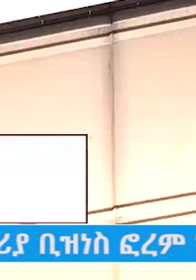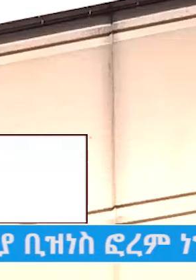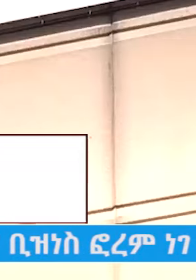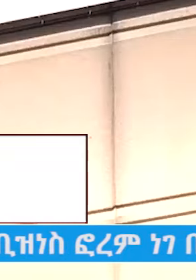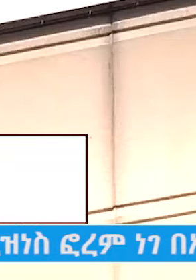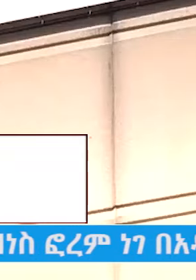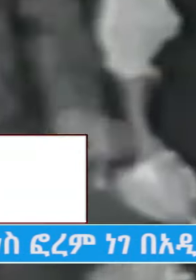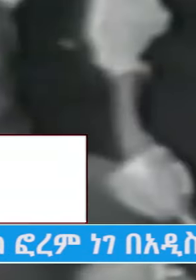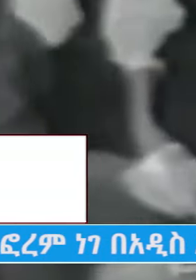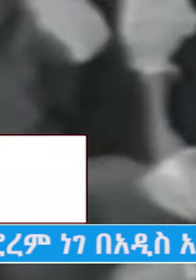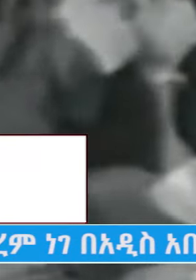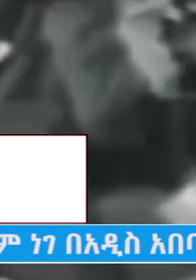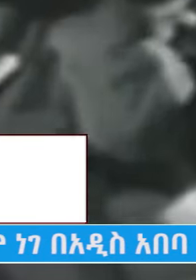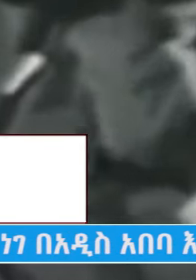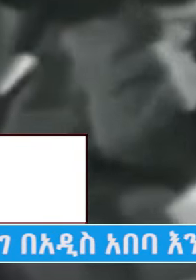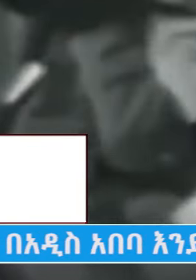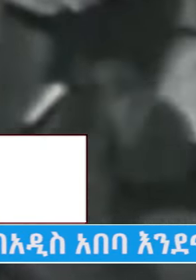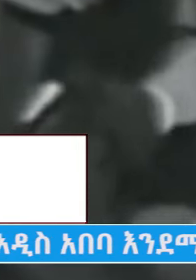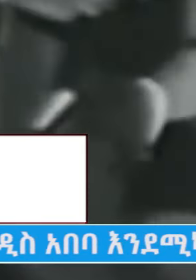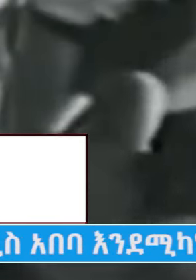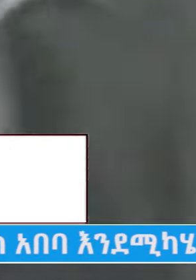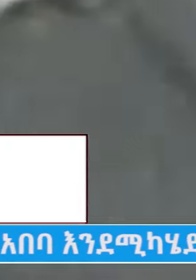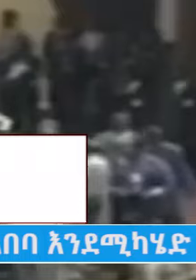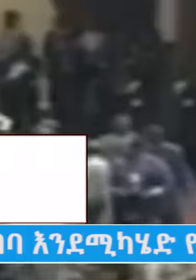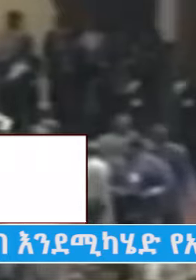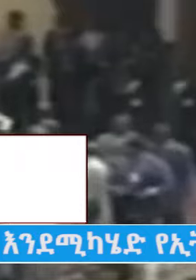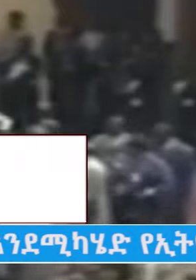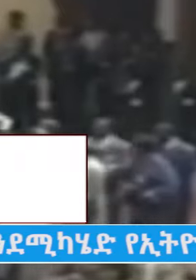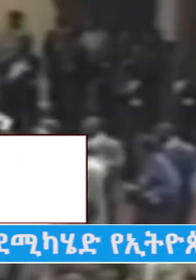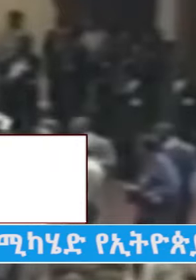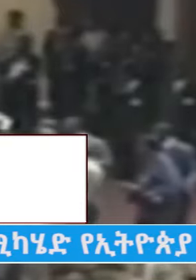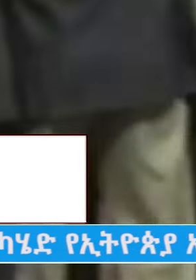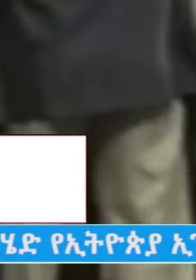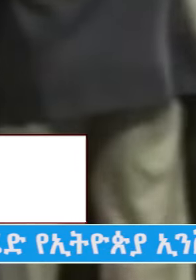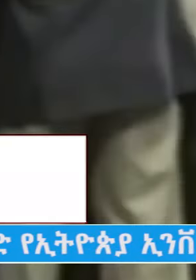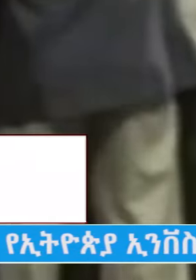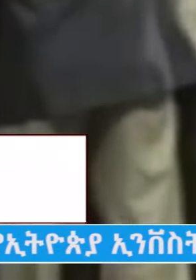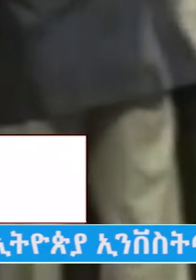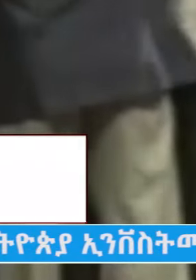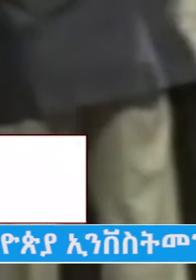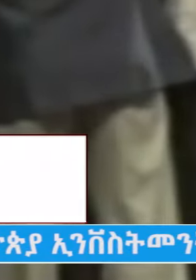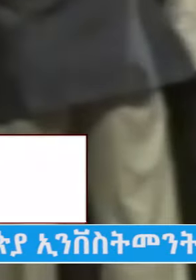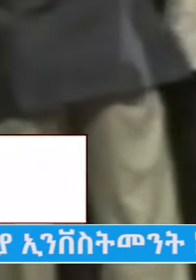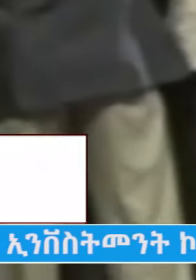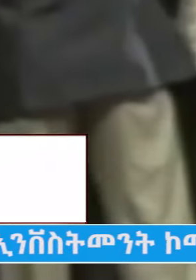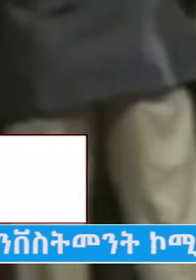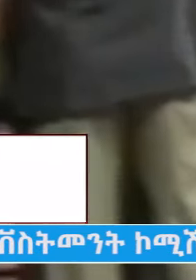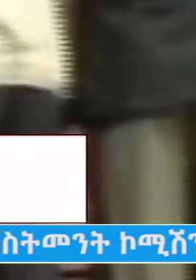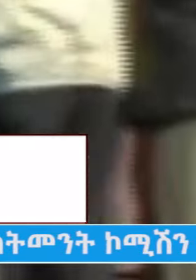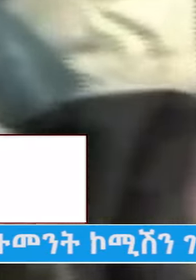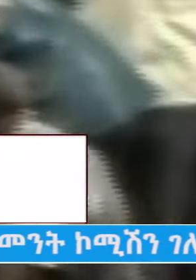በአፍሪካ የምጣኔ እድገት ለማምጣት የሚያስችሉ የፖሊሲ ጥናቶች፣ ምርምሮች እንዲሁም ምክረ ሀሳቦችን በማቅረብ ለአህጉሩ ከፍተኛ